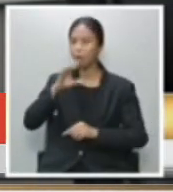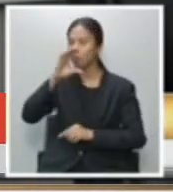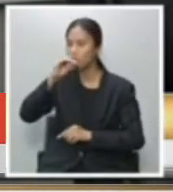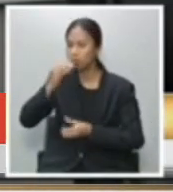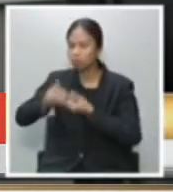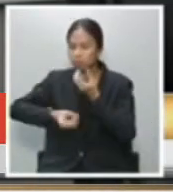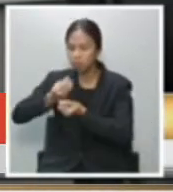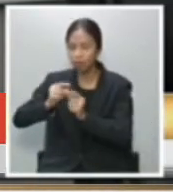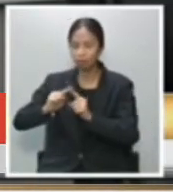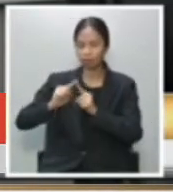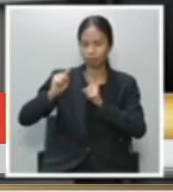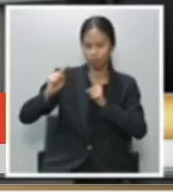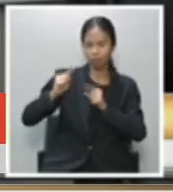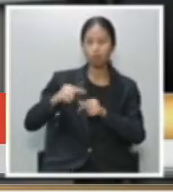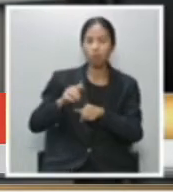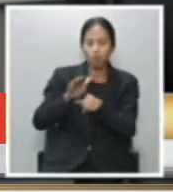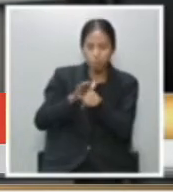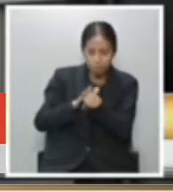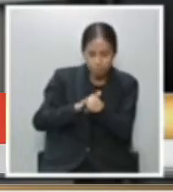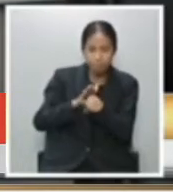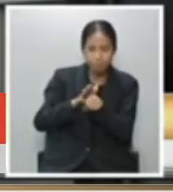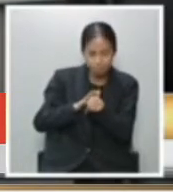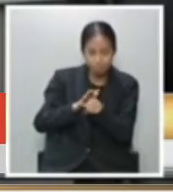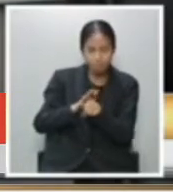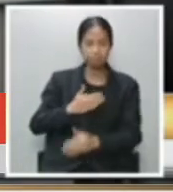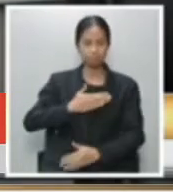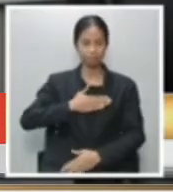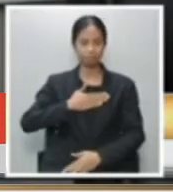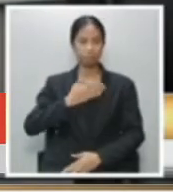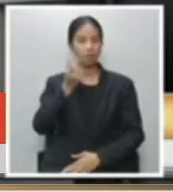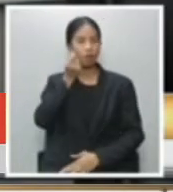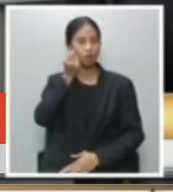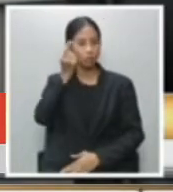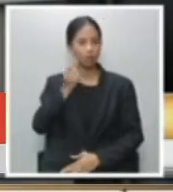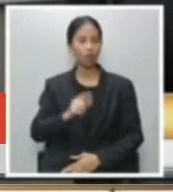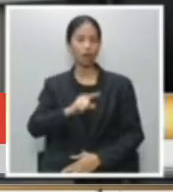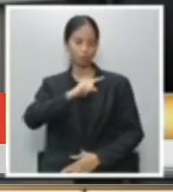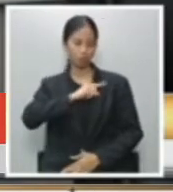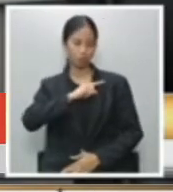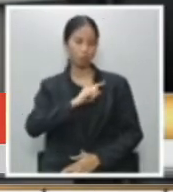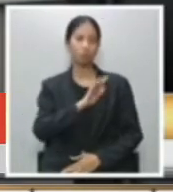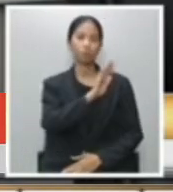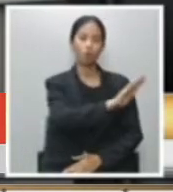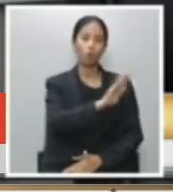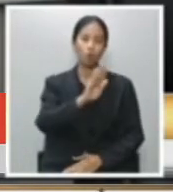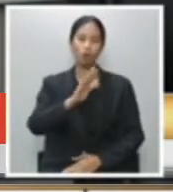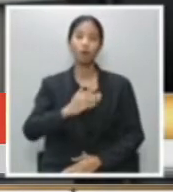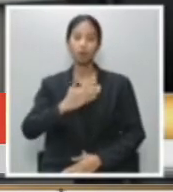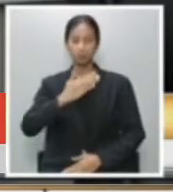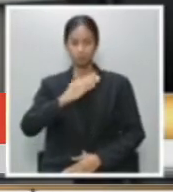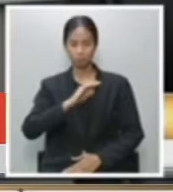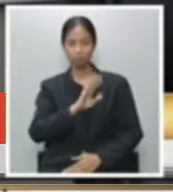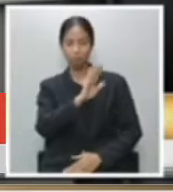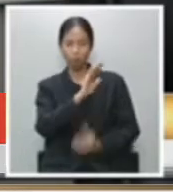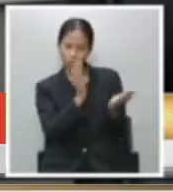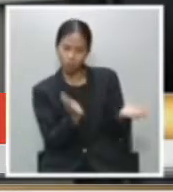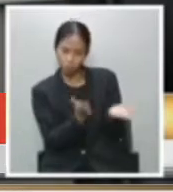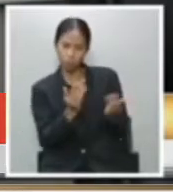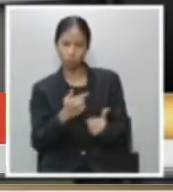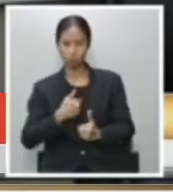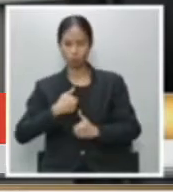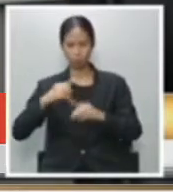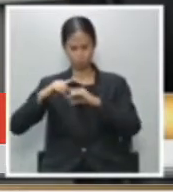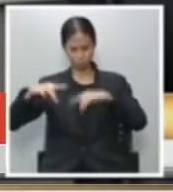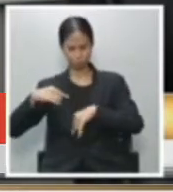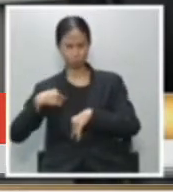มากครับเห็นใจมากผมเข้าใจครับว่าเราต้องทำหน้าที่ต่างกันท่านมีหน้าที่สนับสนุนผมมีหน้าที่คัดค้านผมก็ทำหน้าที่ผ